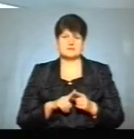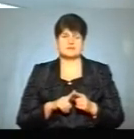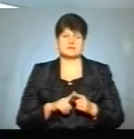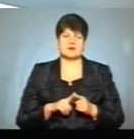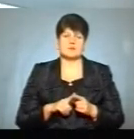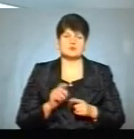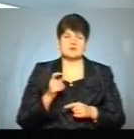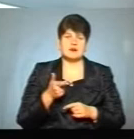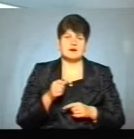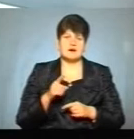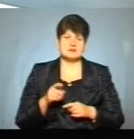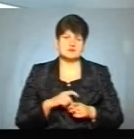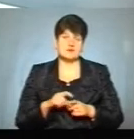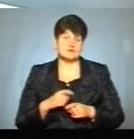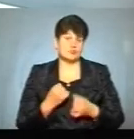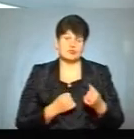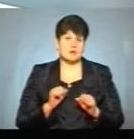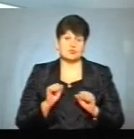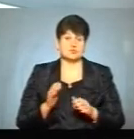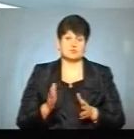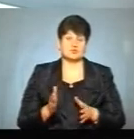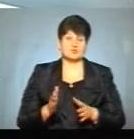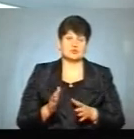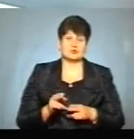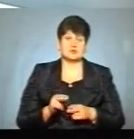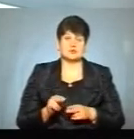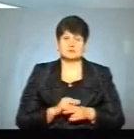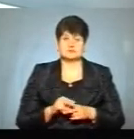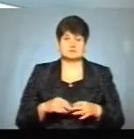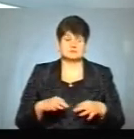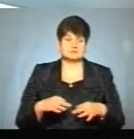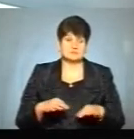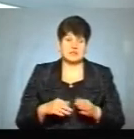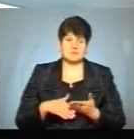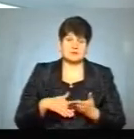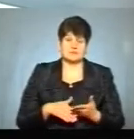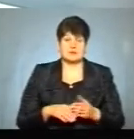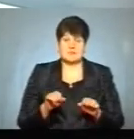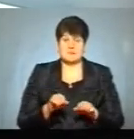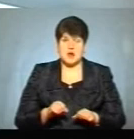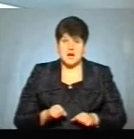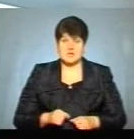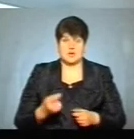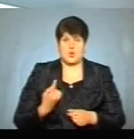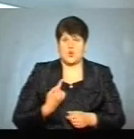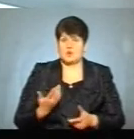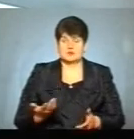робітника, і газозварника, і водія, там слюсаря з ремонту автомобіля, і підсобного працівника, і прибиральника, і охоронника.